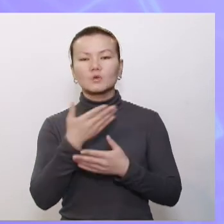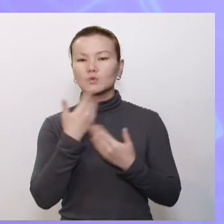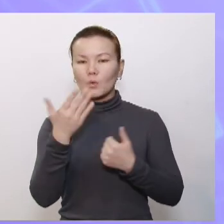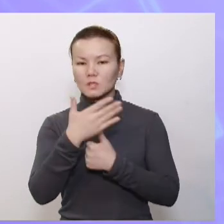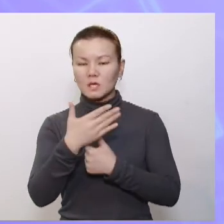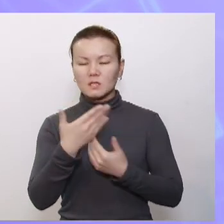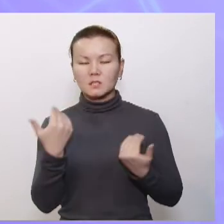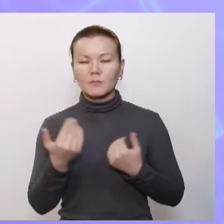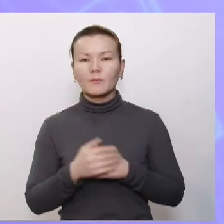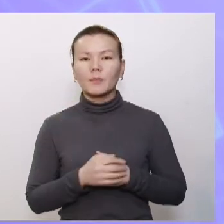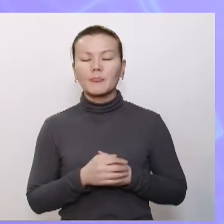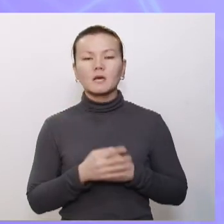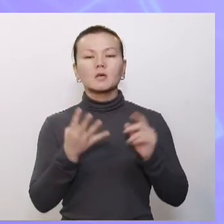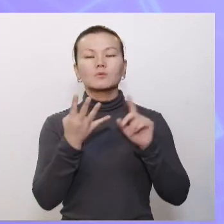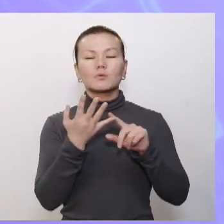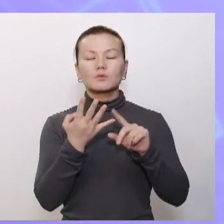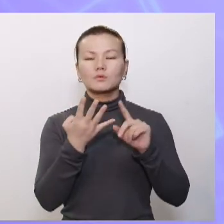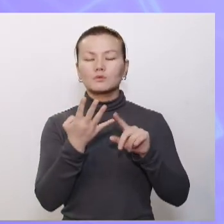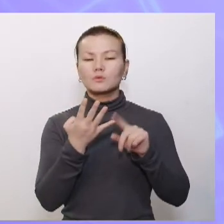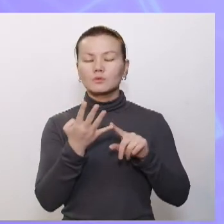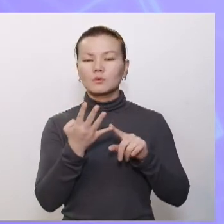Анан акыркы төртүнчү айырма